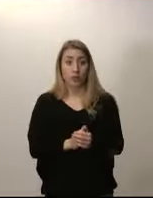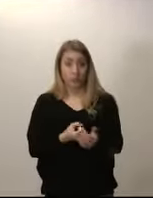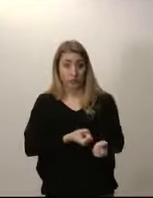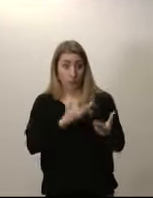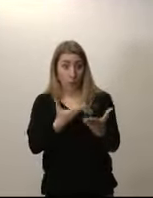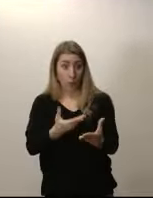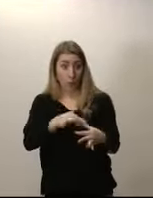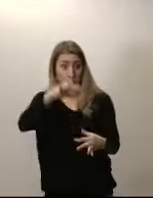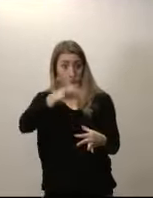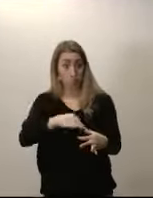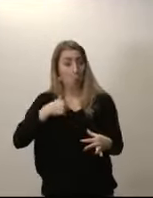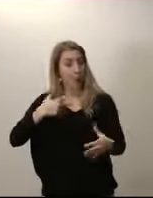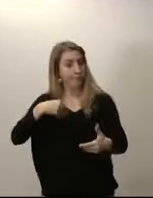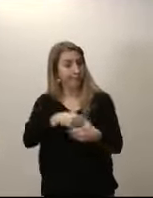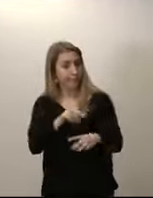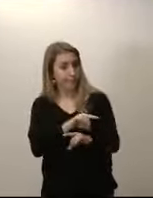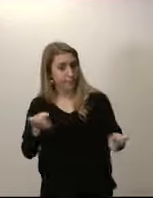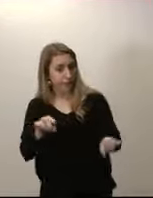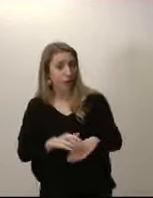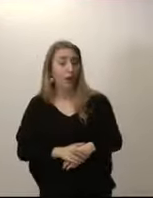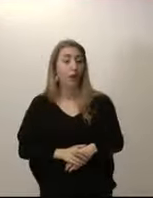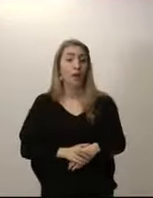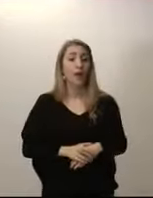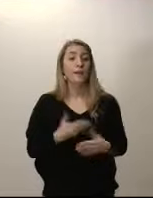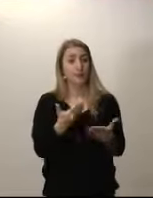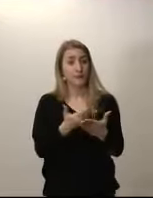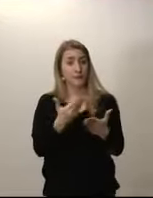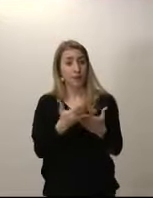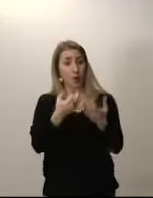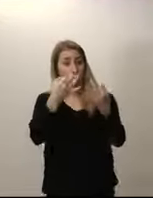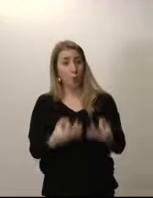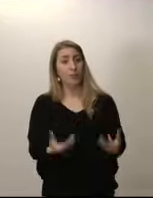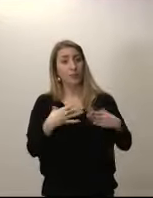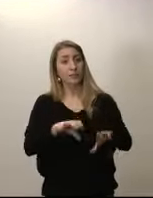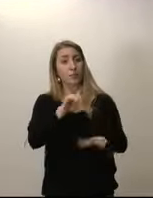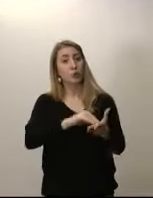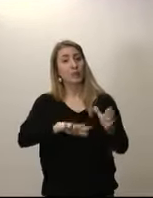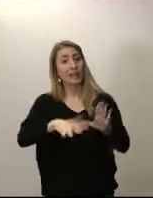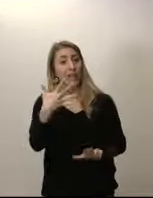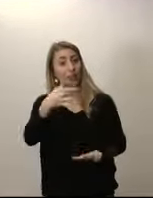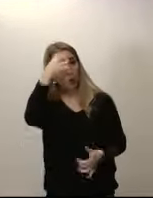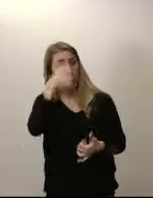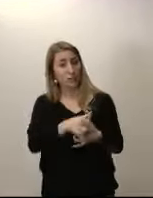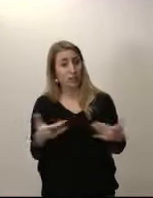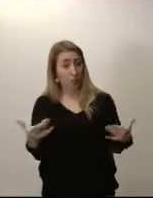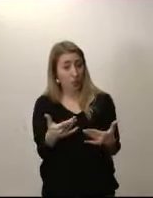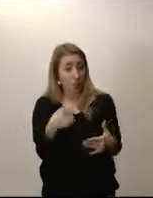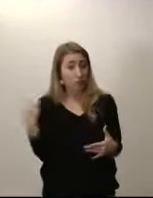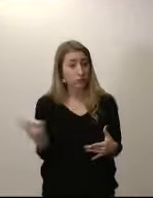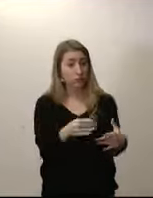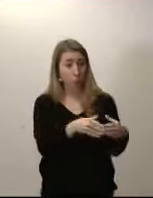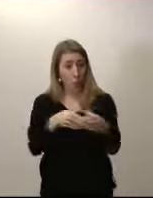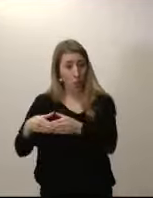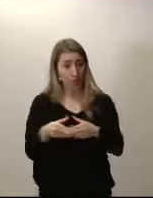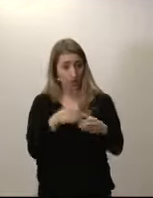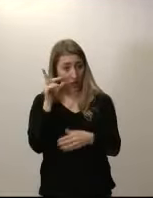je ne participerai pas, mais ce qu'il faut retenir de ce compte administratif 2015, c'est le gros effort de la collectivité sur